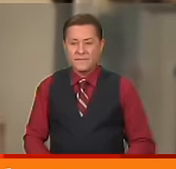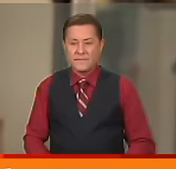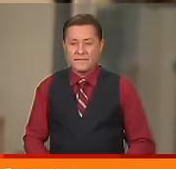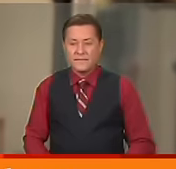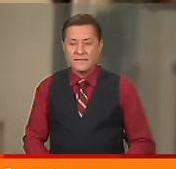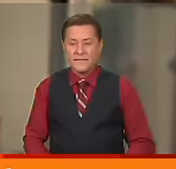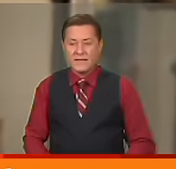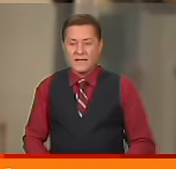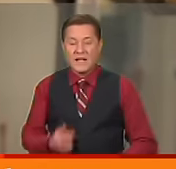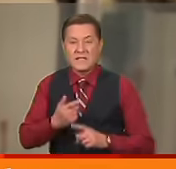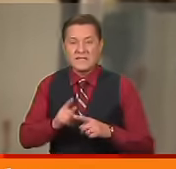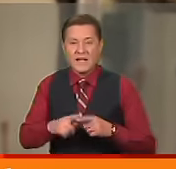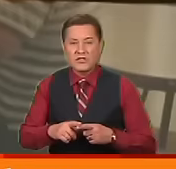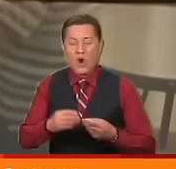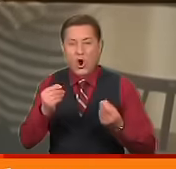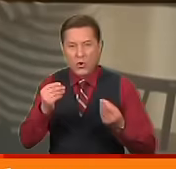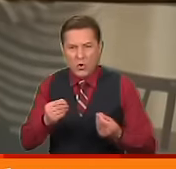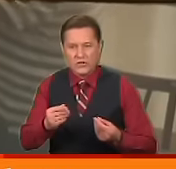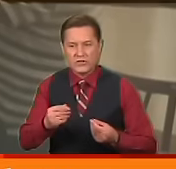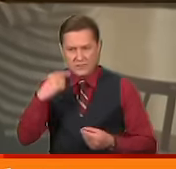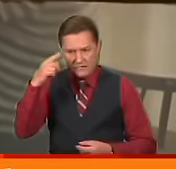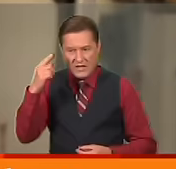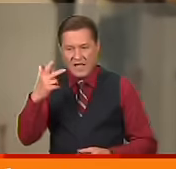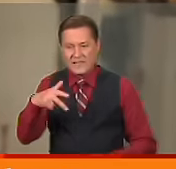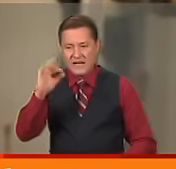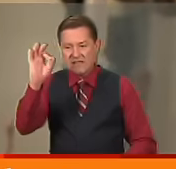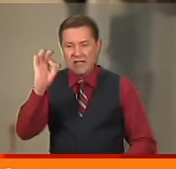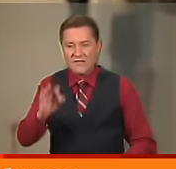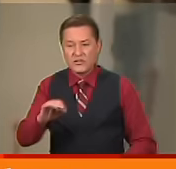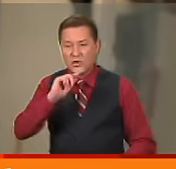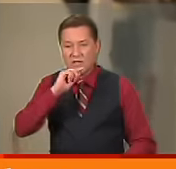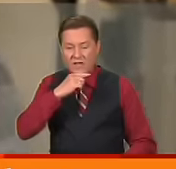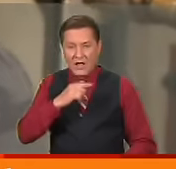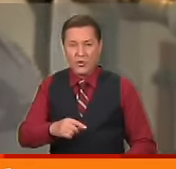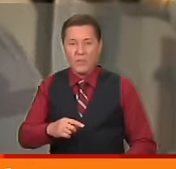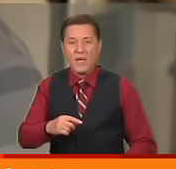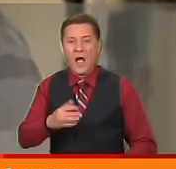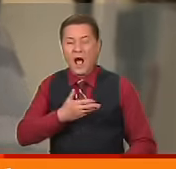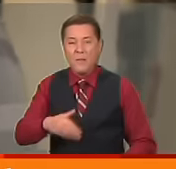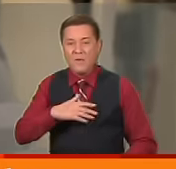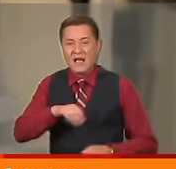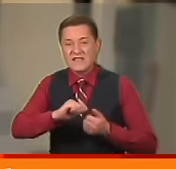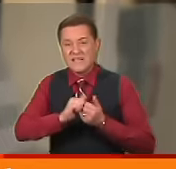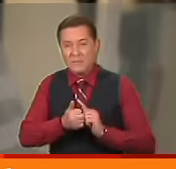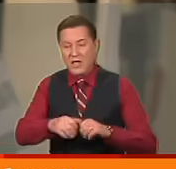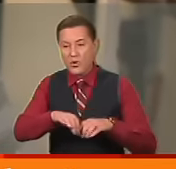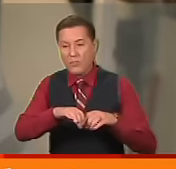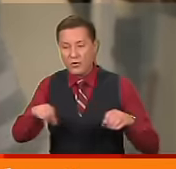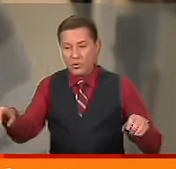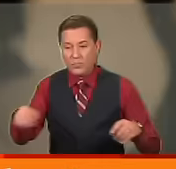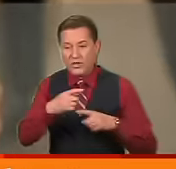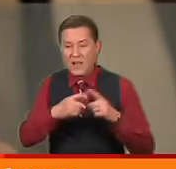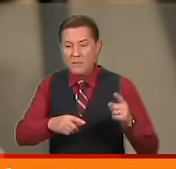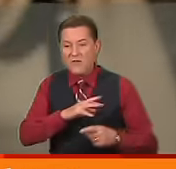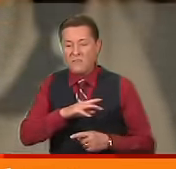Це ж гроші треба збирати. Це хороші гроші. Це ж 30%. Уявіть, вам труби замінити 500 000. Я в общем говорю. Ну на 500 000,